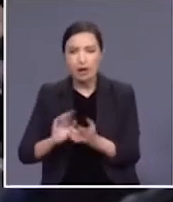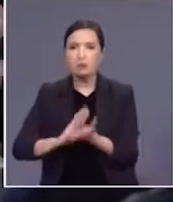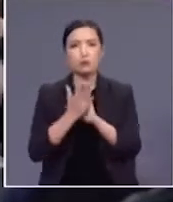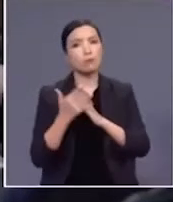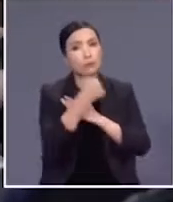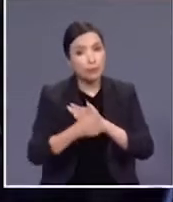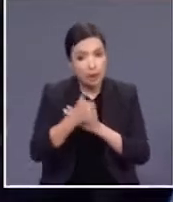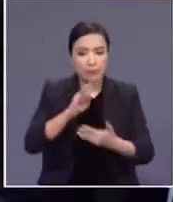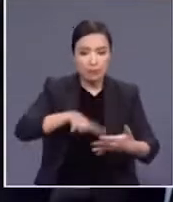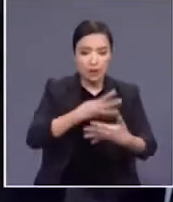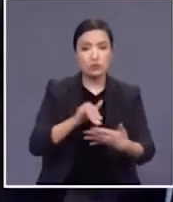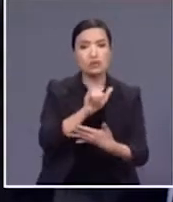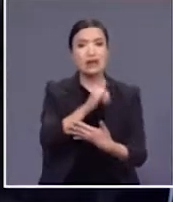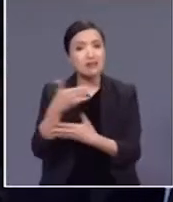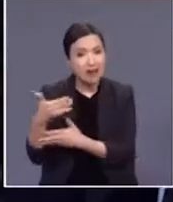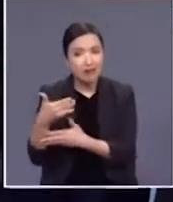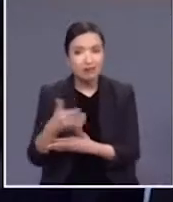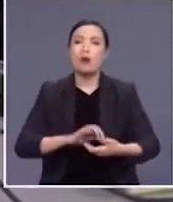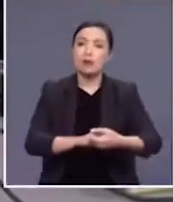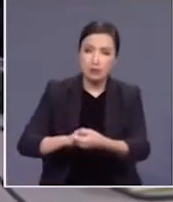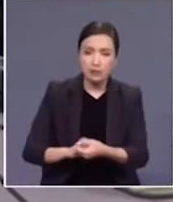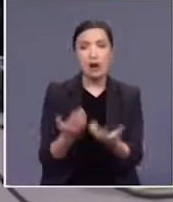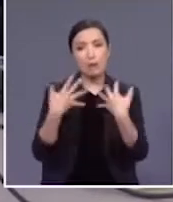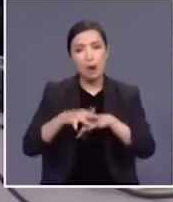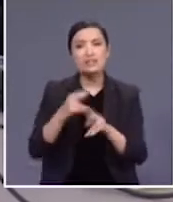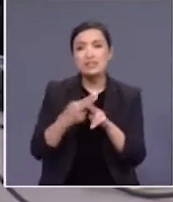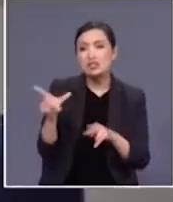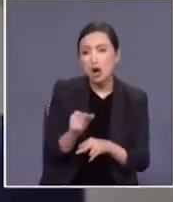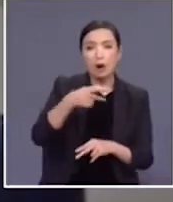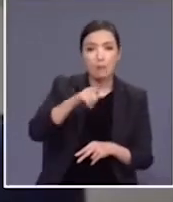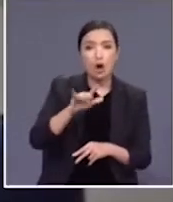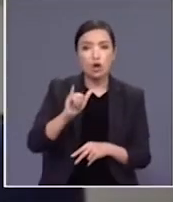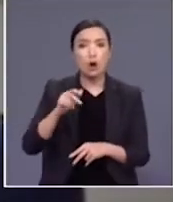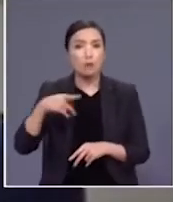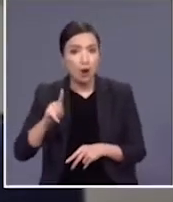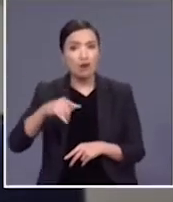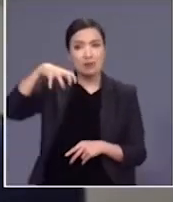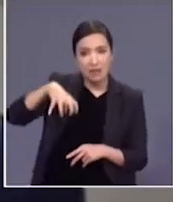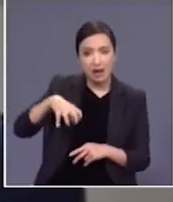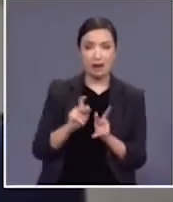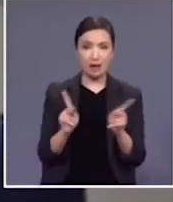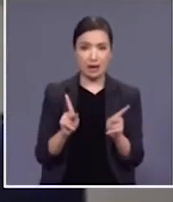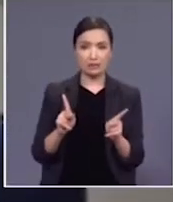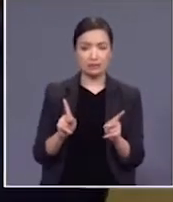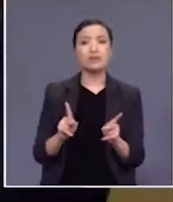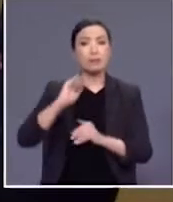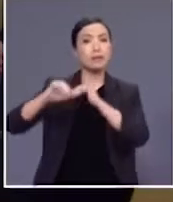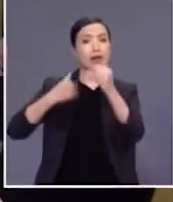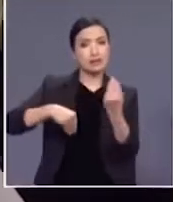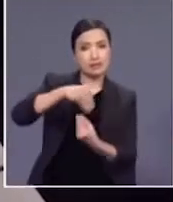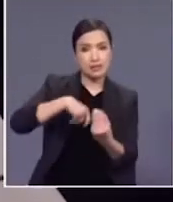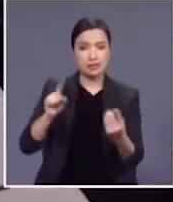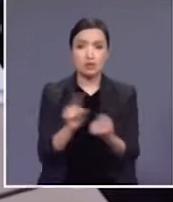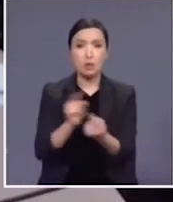เทศยุทธศาสตร์ชาติและการสร้างความสามัคคีปรองดองปยป.รวมทั้งสำนักงานคณะกรรมการพัฒนาการเศรษฐกิจและ